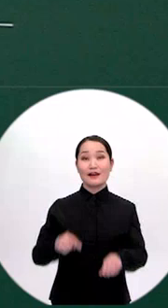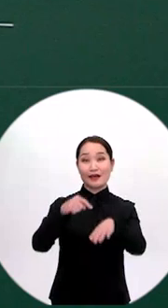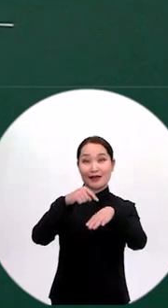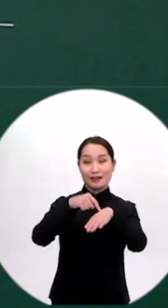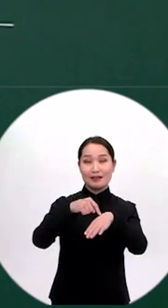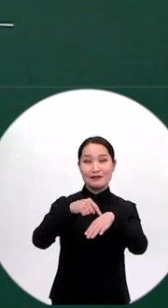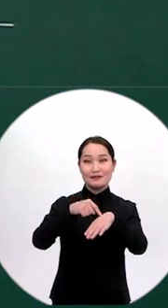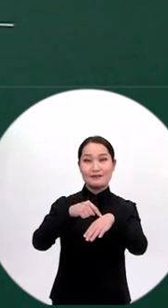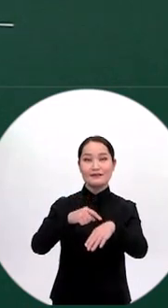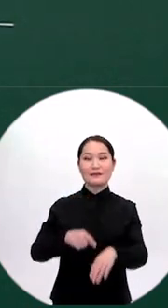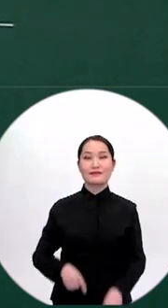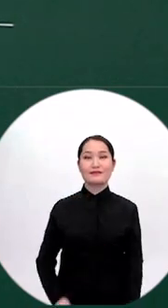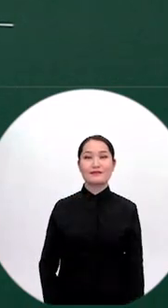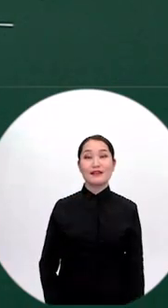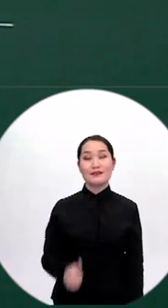гараа